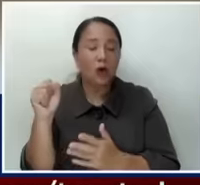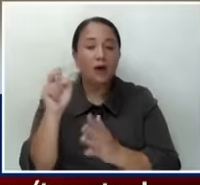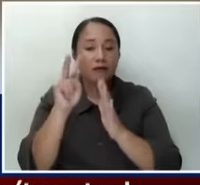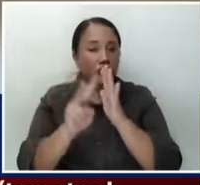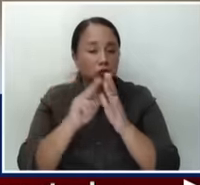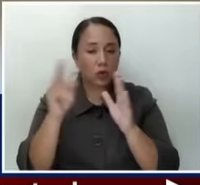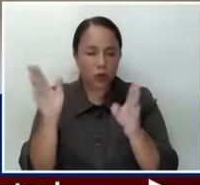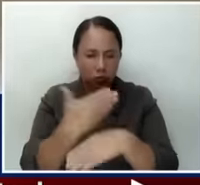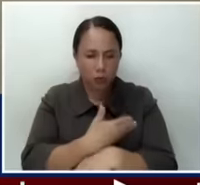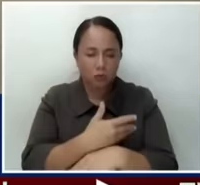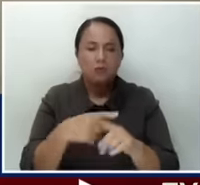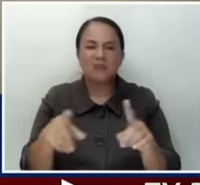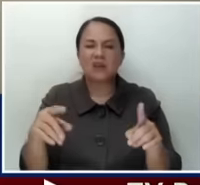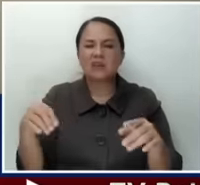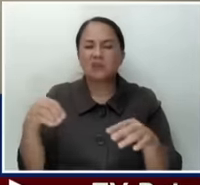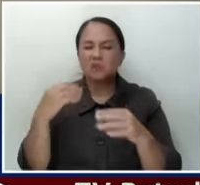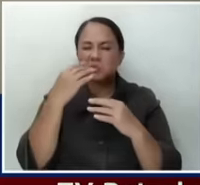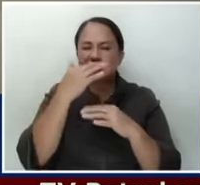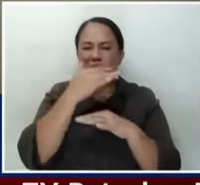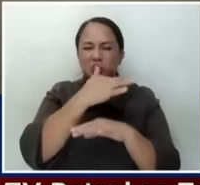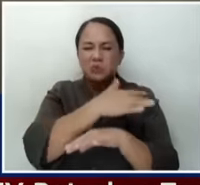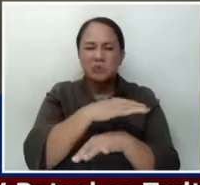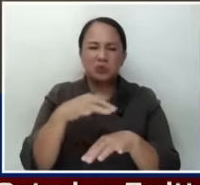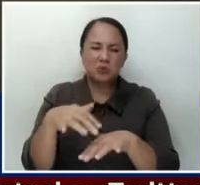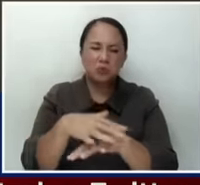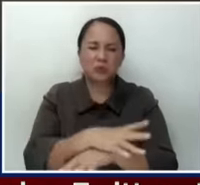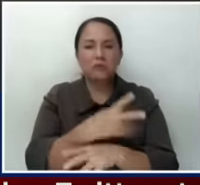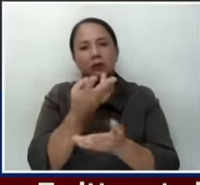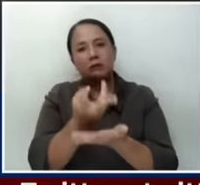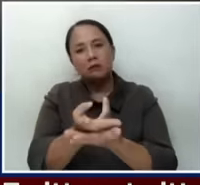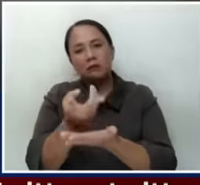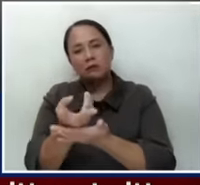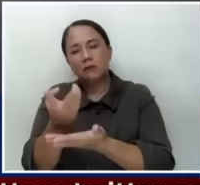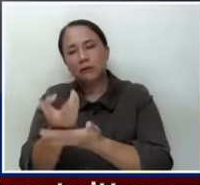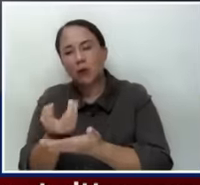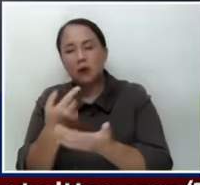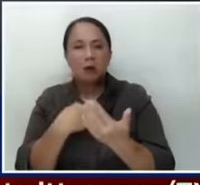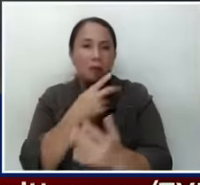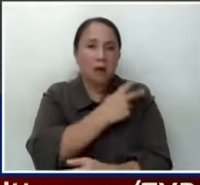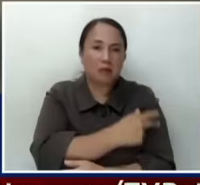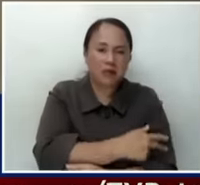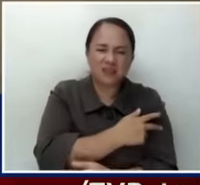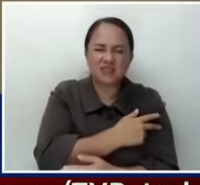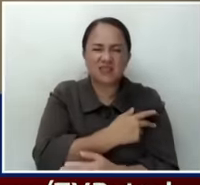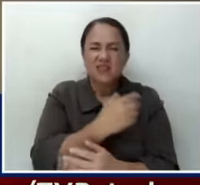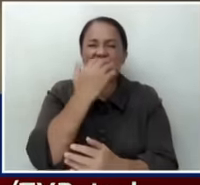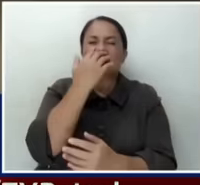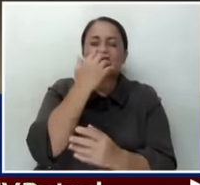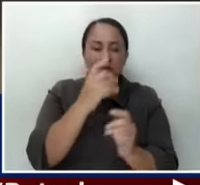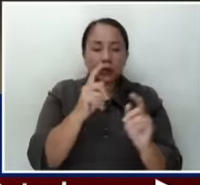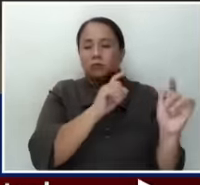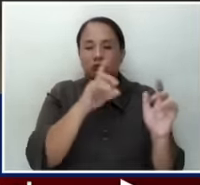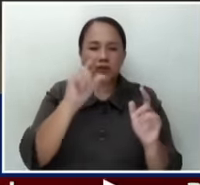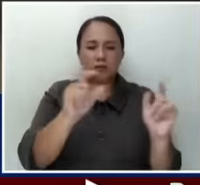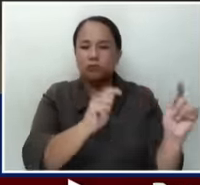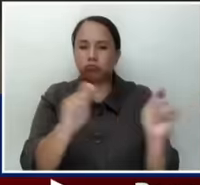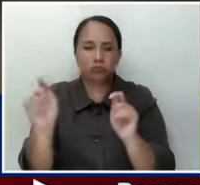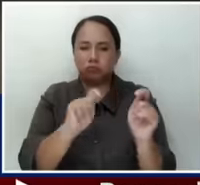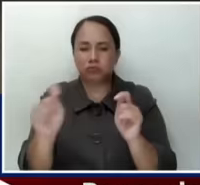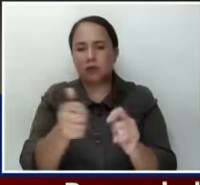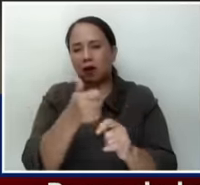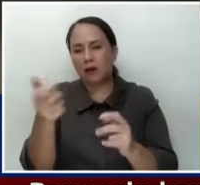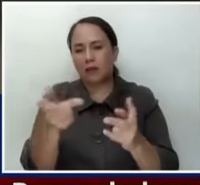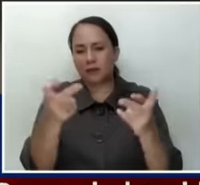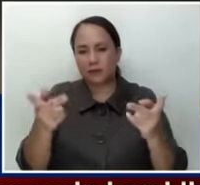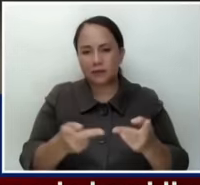affected kung saan yung may mga nakahiga, may mga nakakonfine na mga pasyente at kailangan silang dalhin sa ibang lugar. At yun